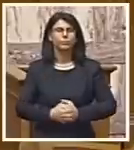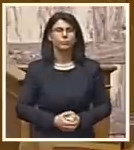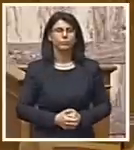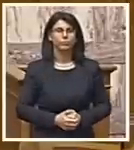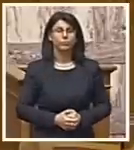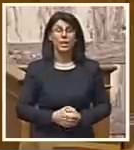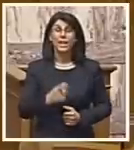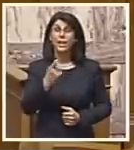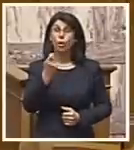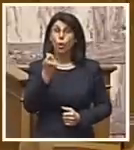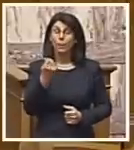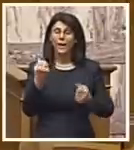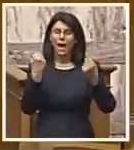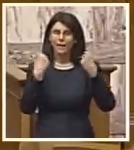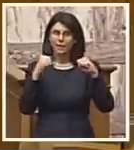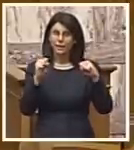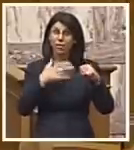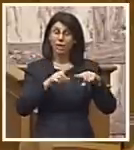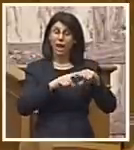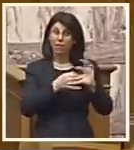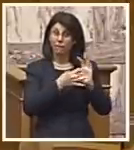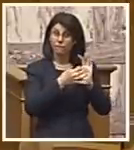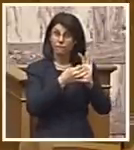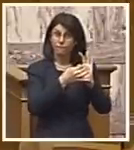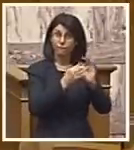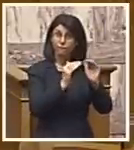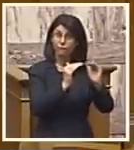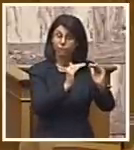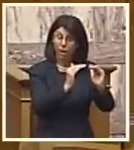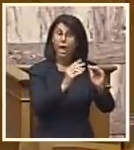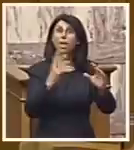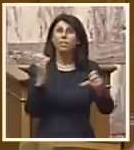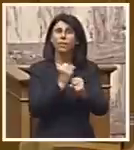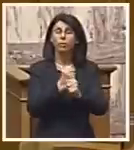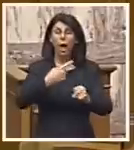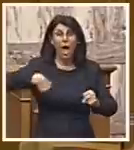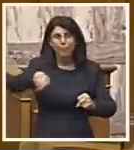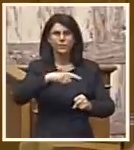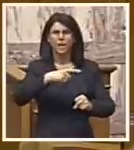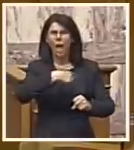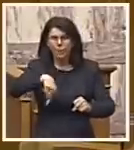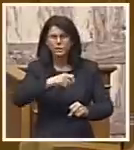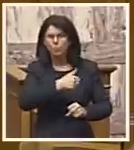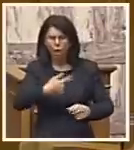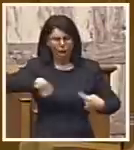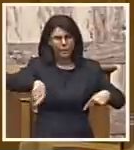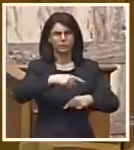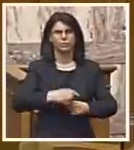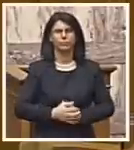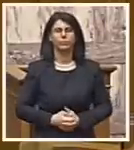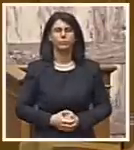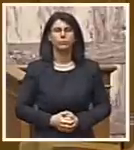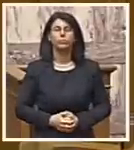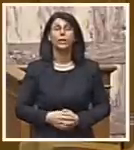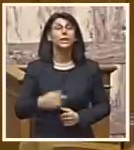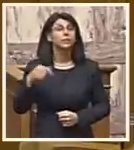μας ανεξαρτησία και βιωσιμότητα θα την κατακτήσουμε εμείς και μόνο εμείς.